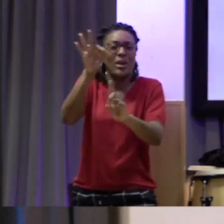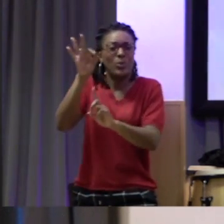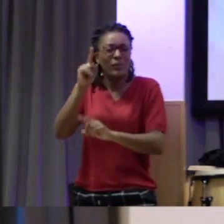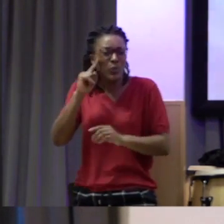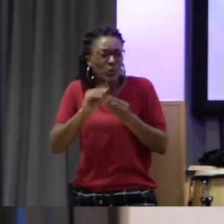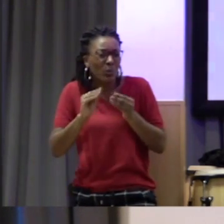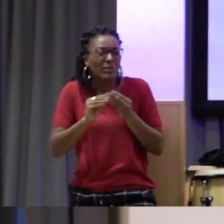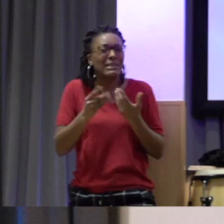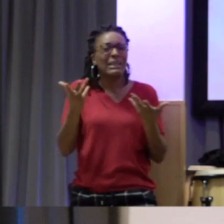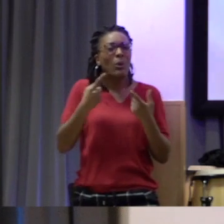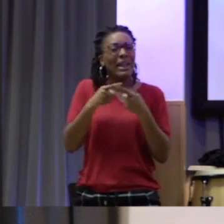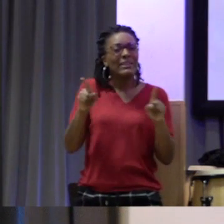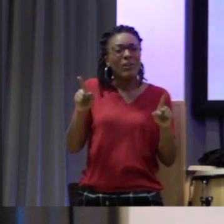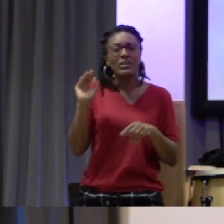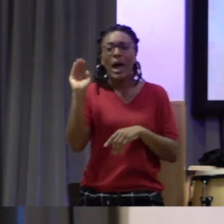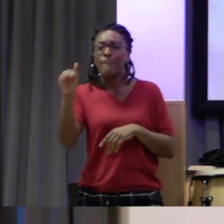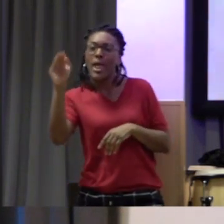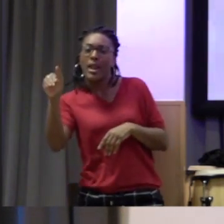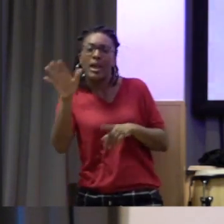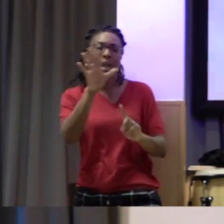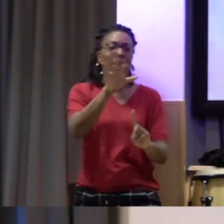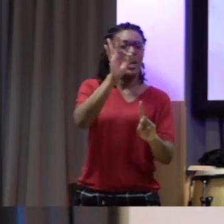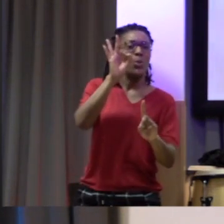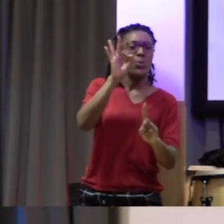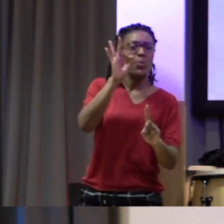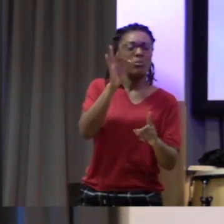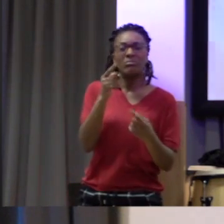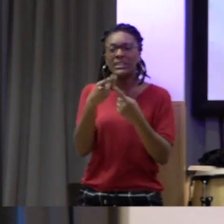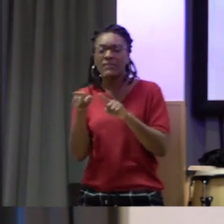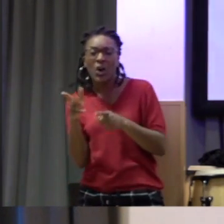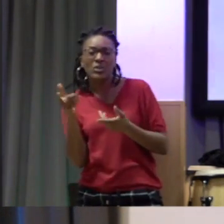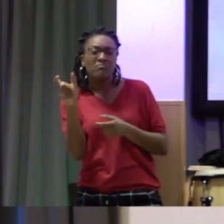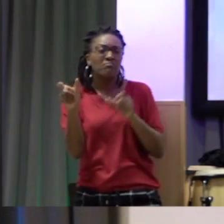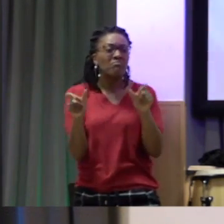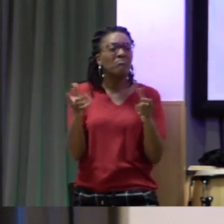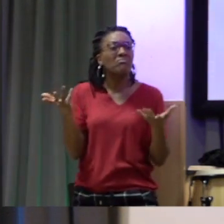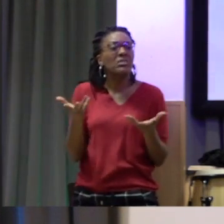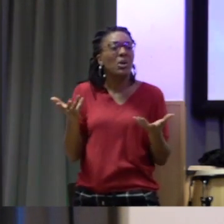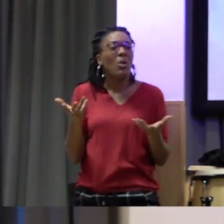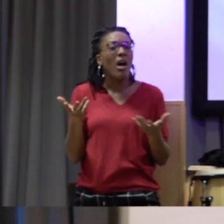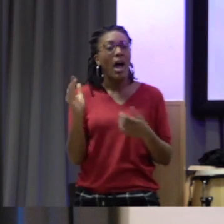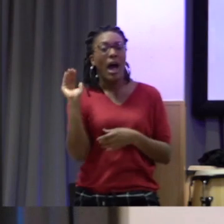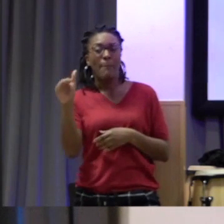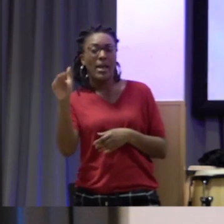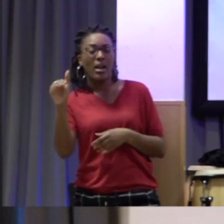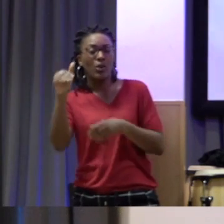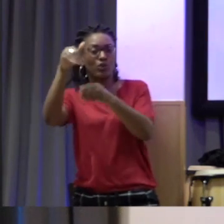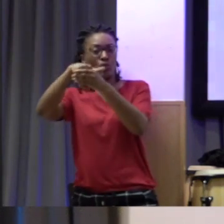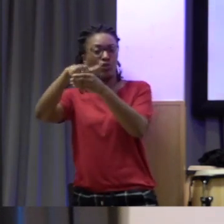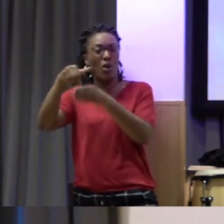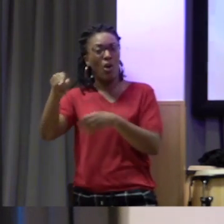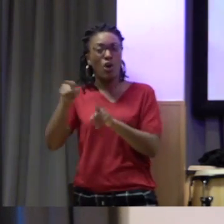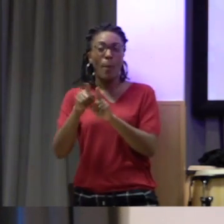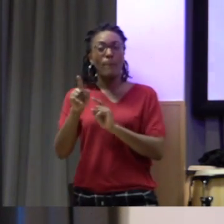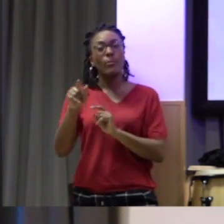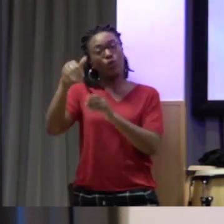différence entre être appelé et élu? Dans un appel, il y a normalement une certaine forme